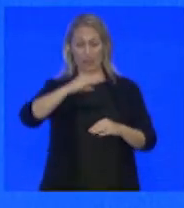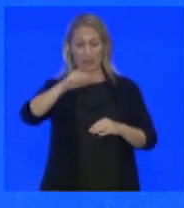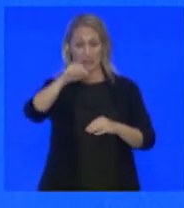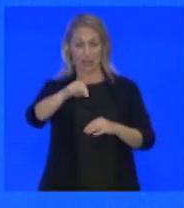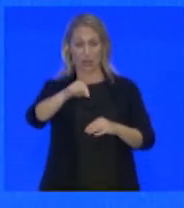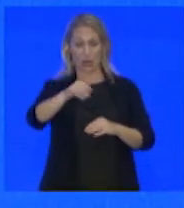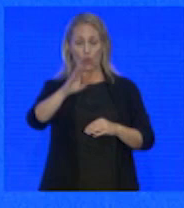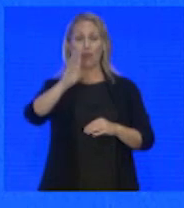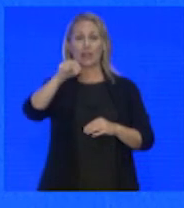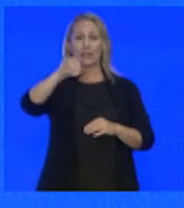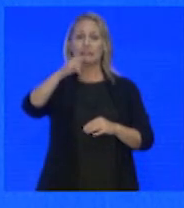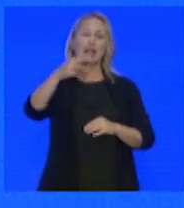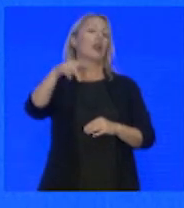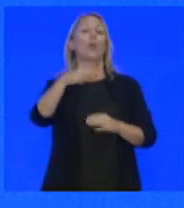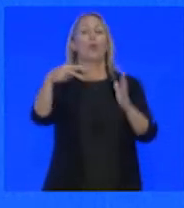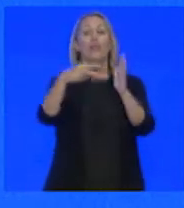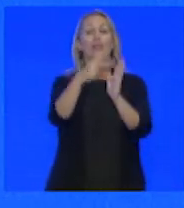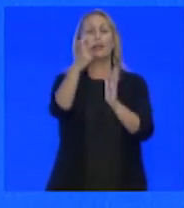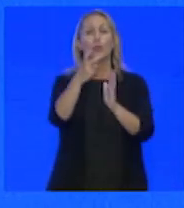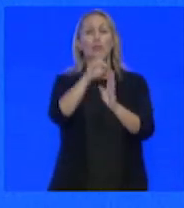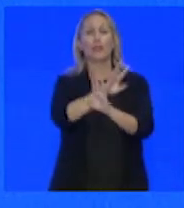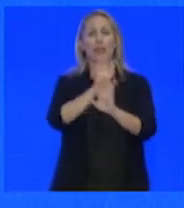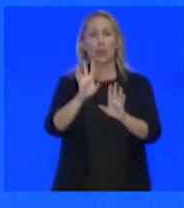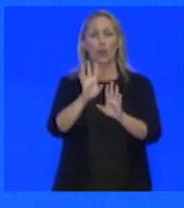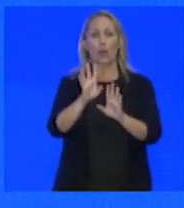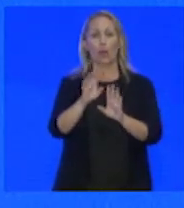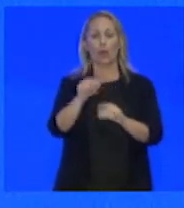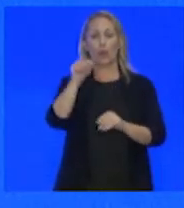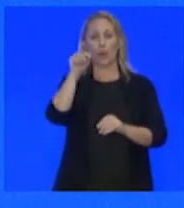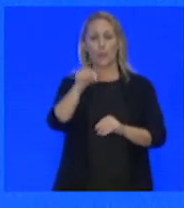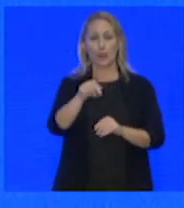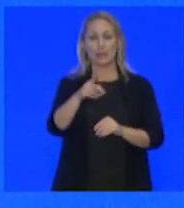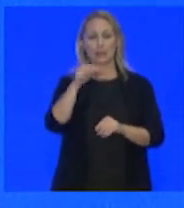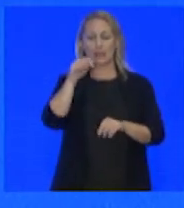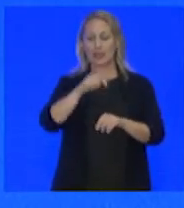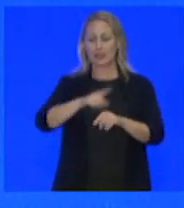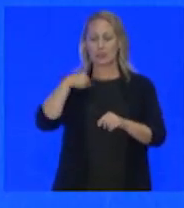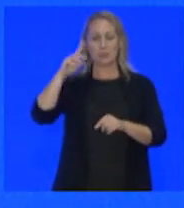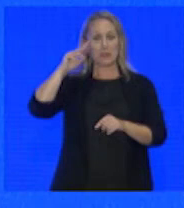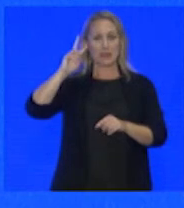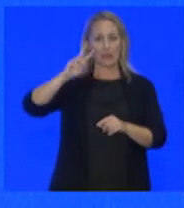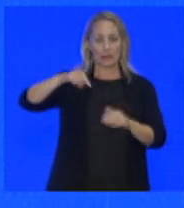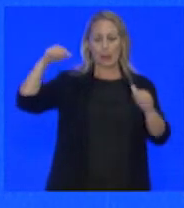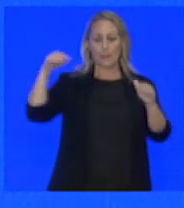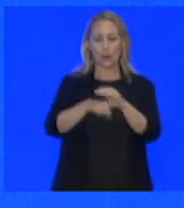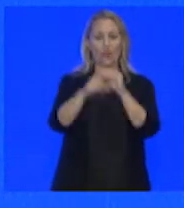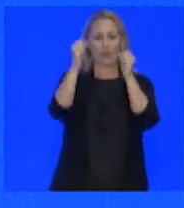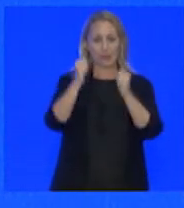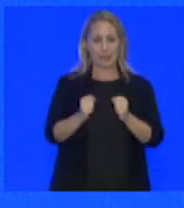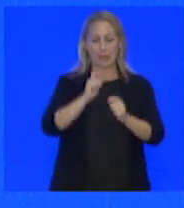Τέλη 2022, με τελείως άγνωστη την προοπτική του πότε θα ανοίξει ο σταθμός της Βενιζέλου, θα σήμαινε ένα